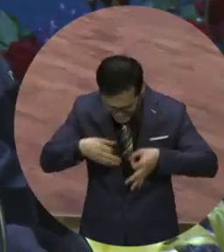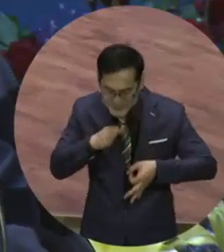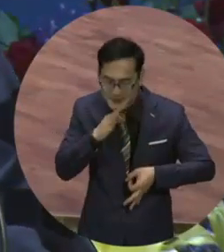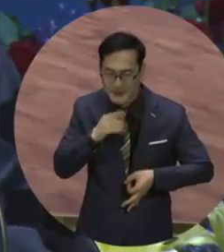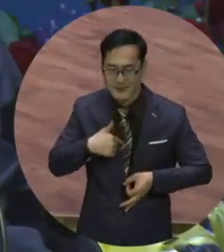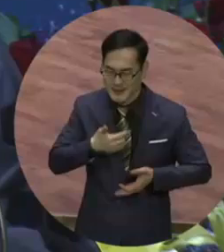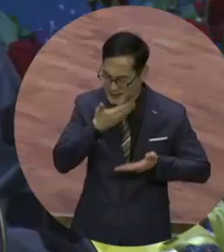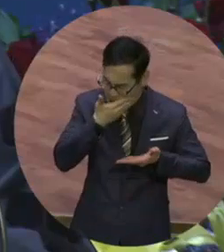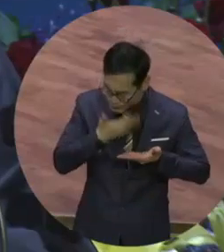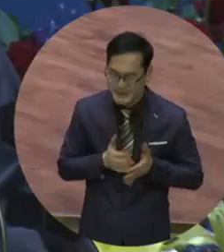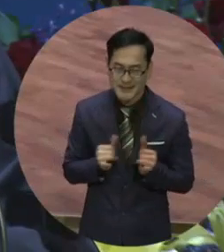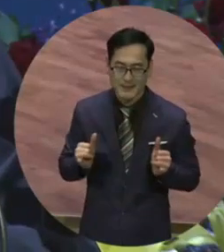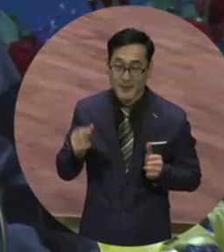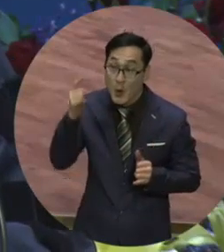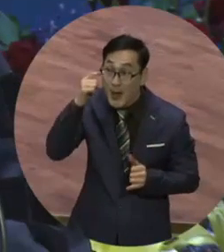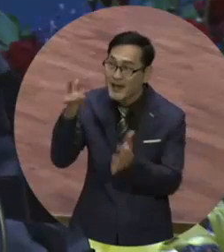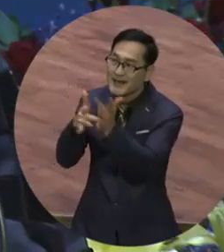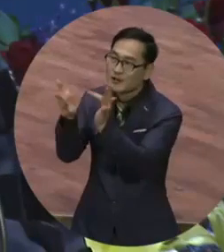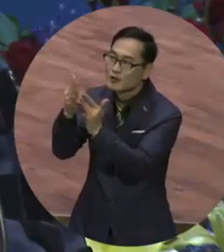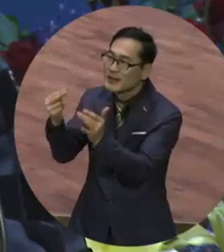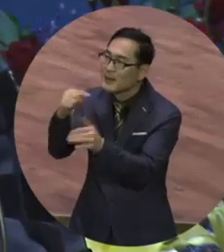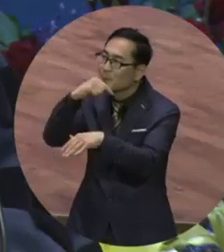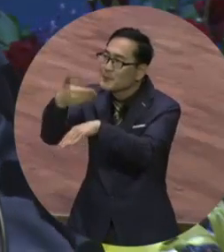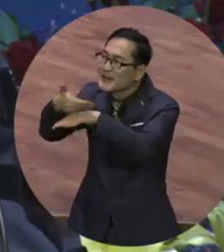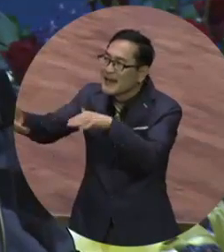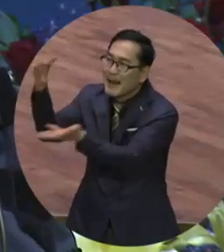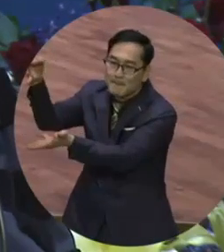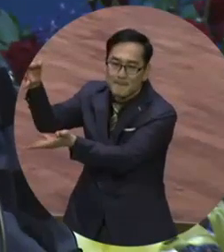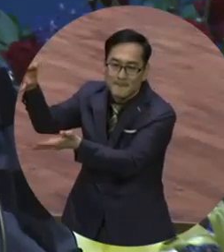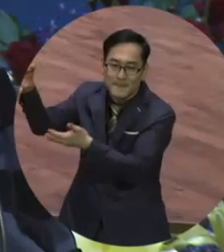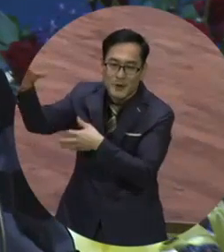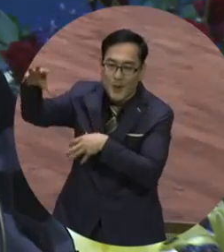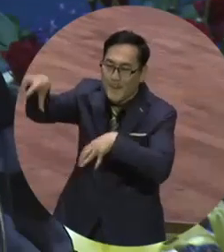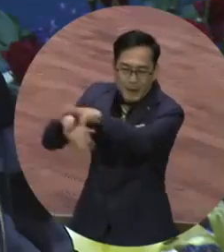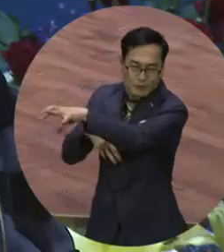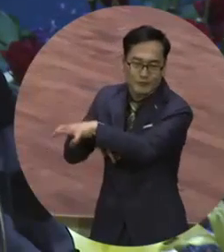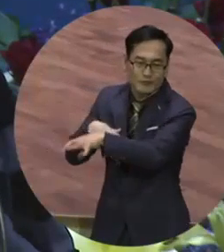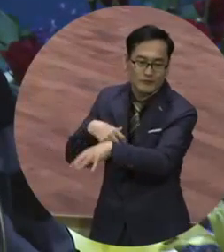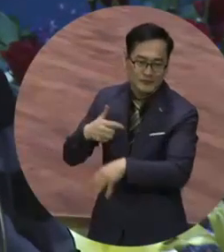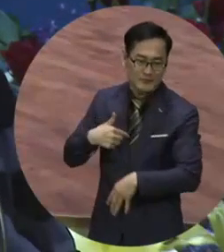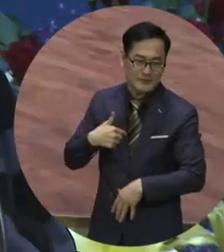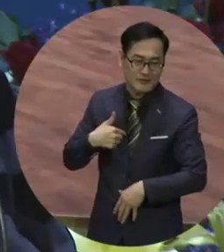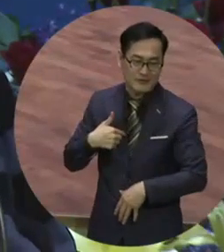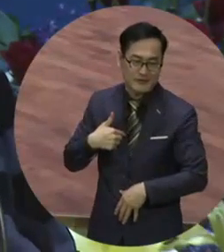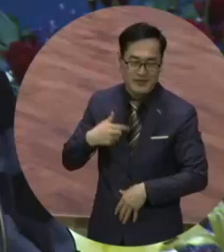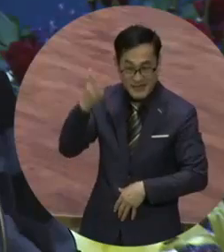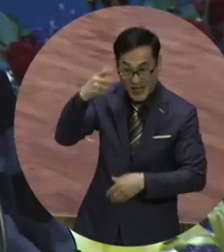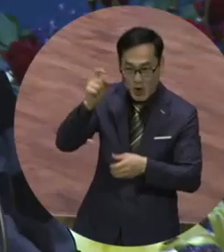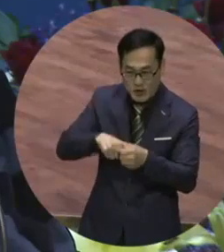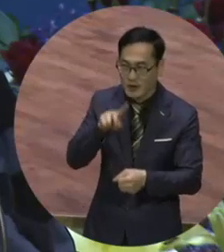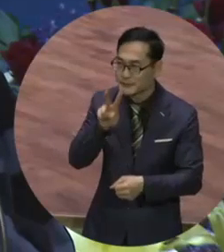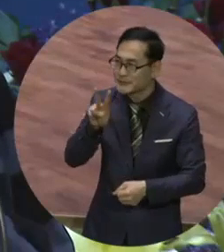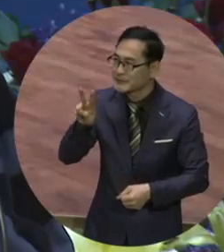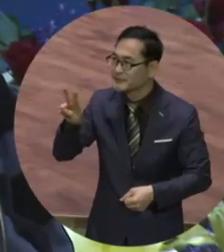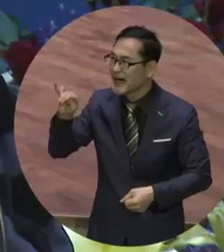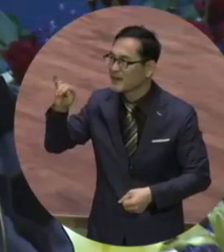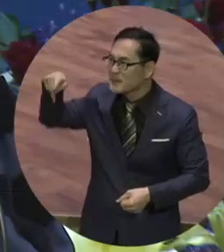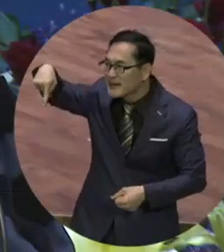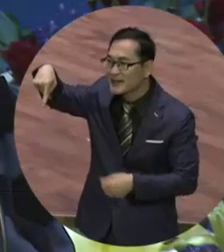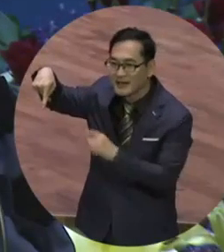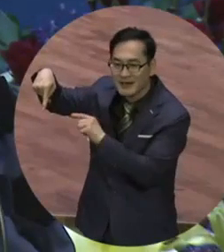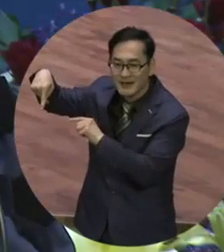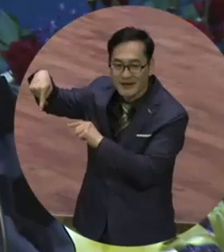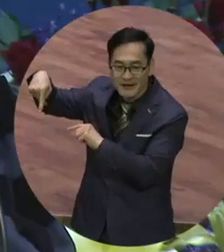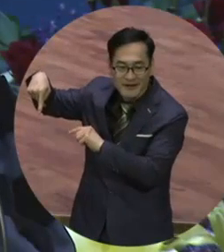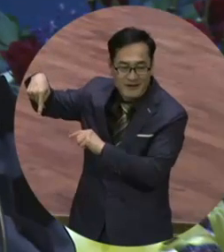그래야 남도 존경합니다. 내가 이렇게 죄인에서 귀한 영적 VIP가 됐는데 다른 사람도 그렇게